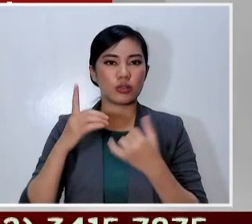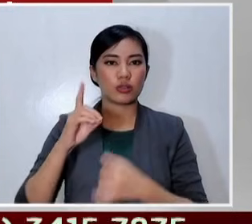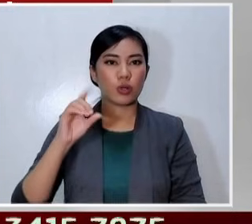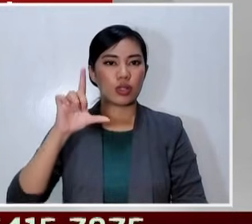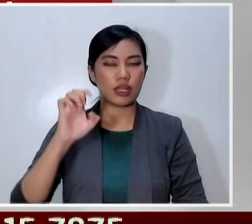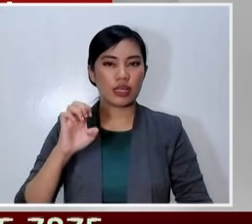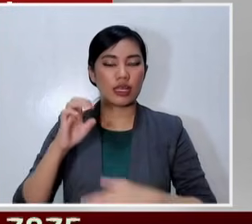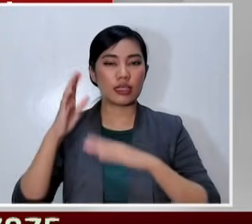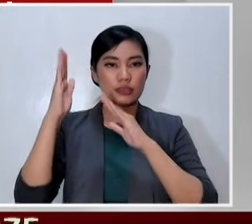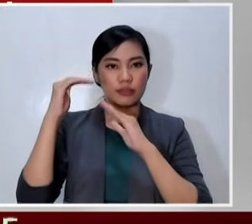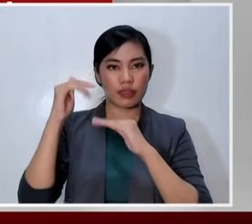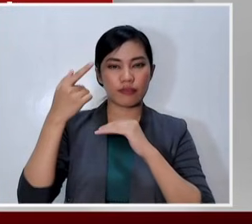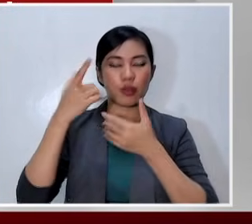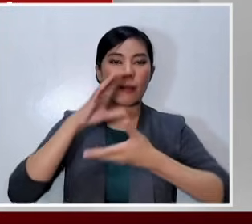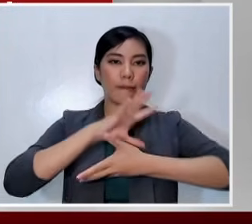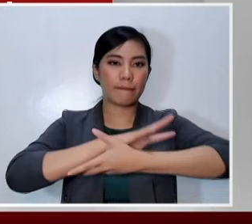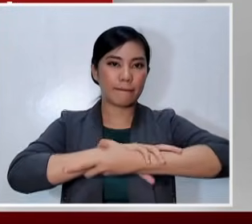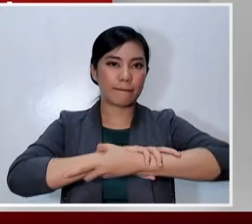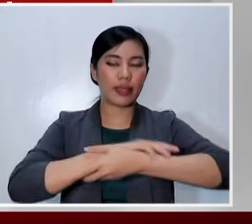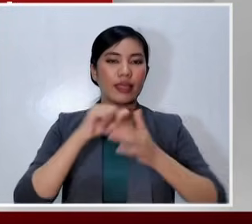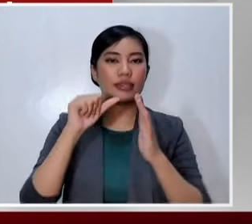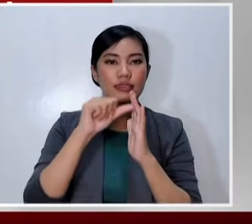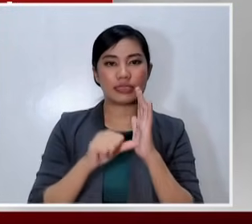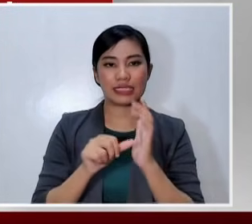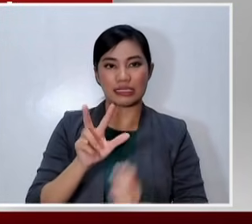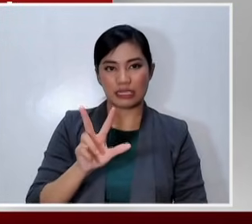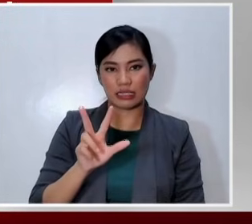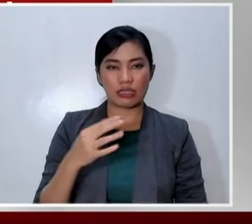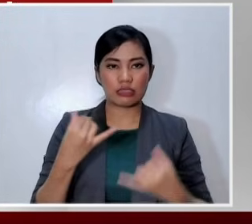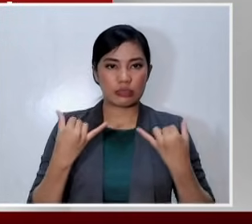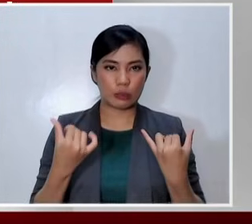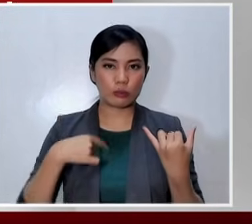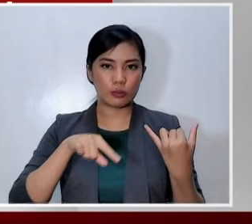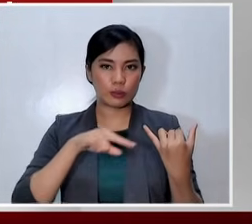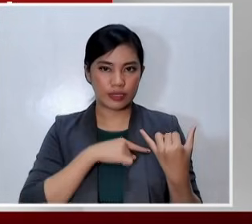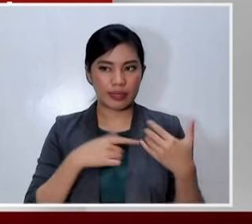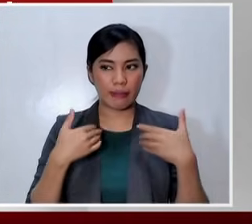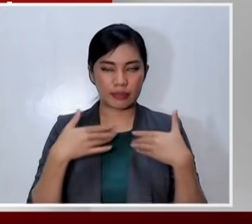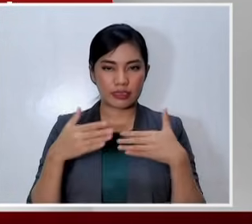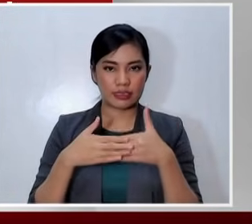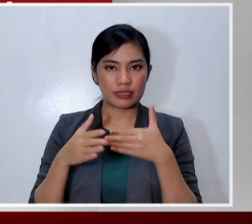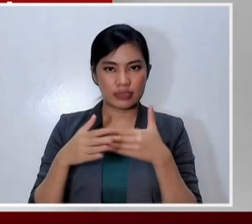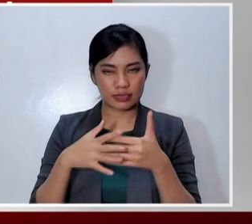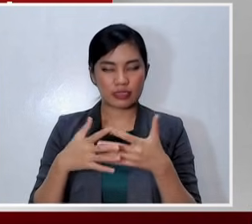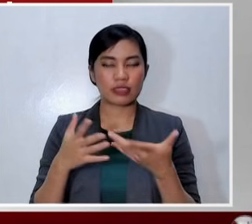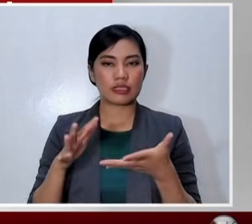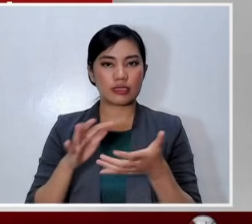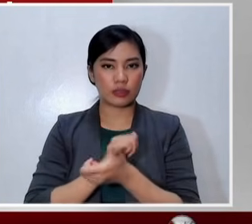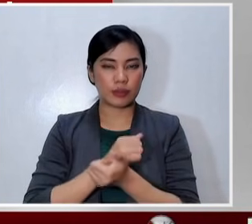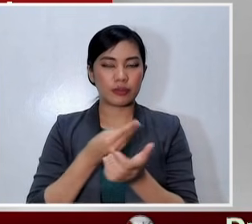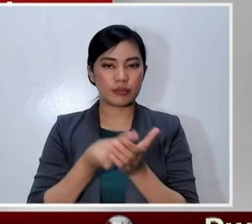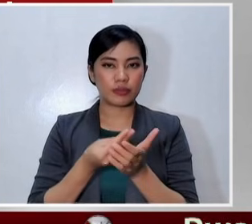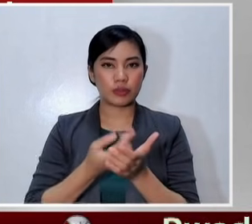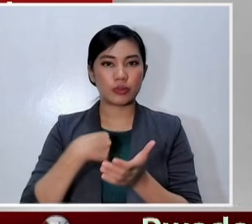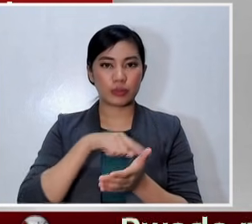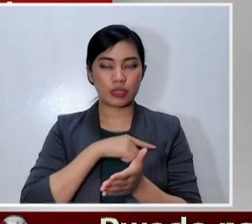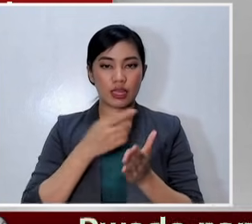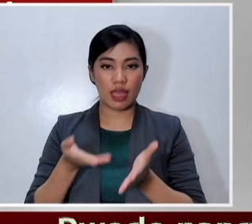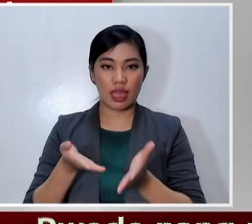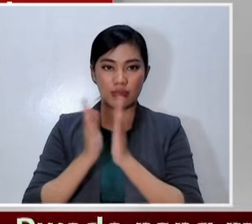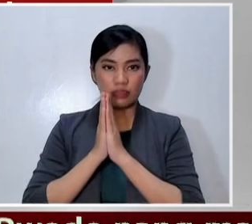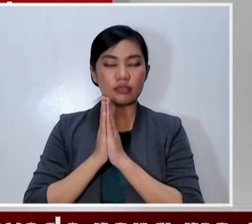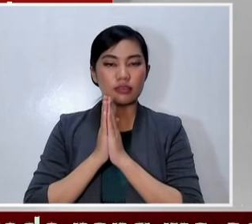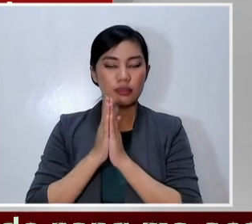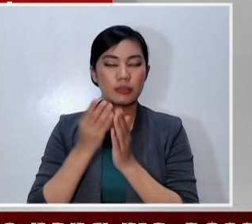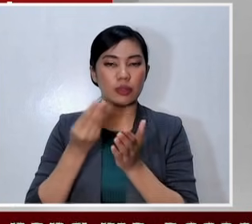are slowly running out of funds for our ATAP program. Humingi na kami, hopefully, sana we